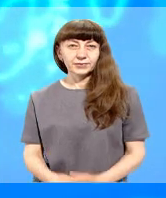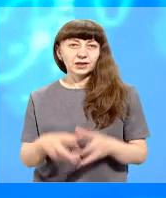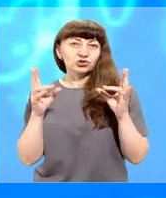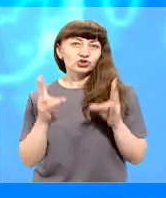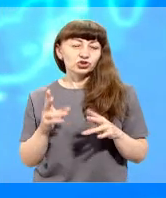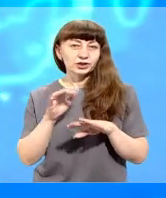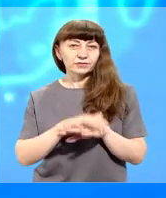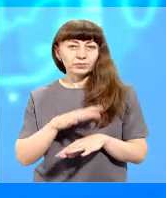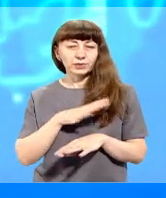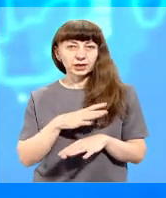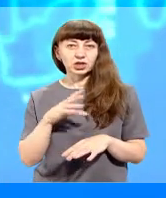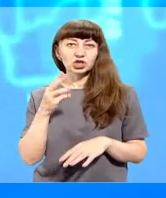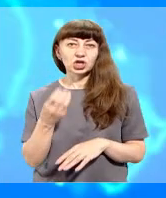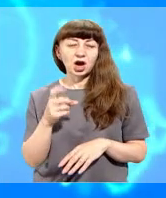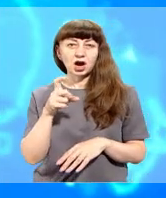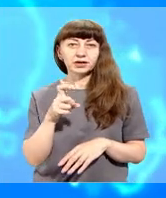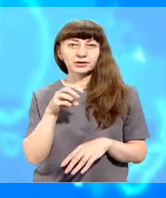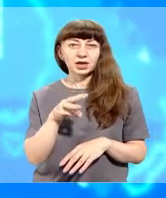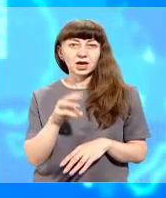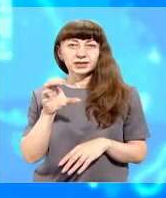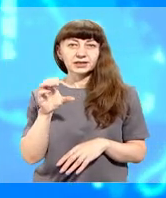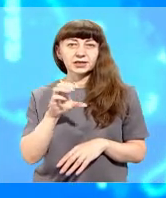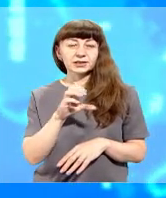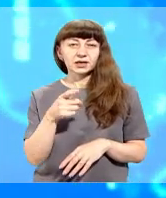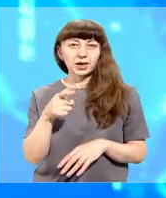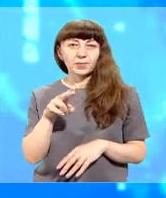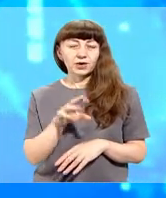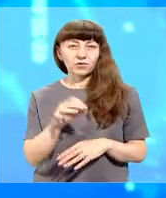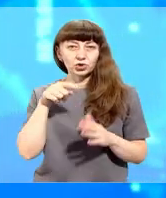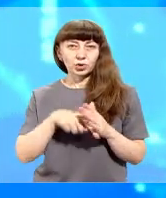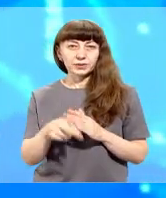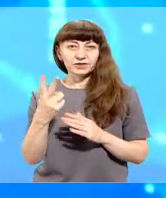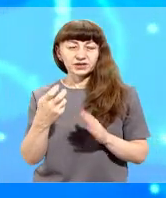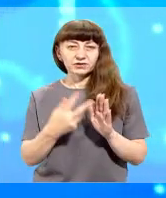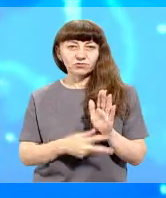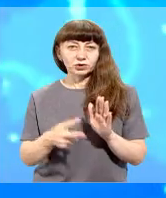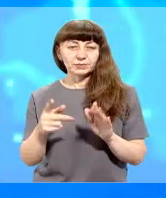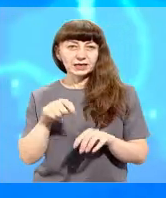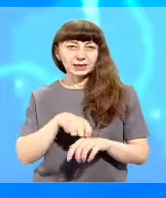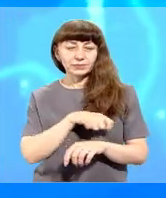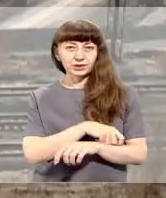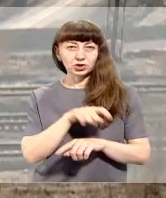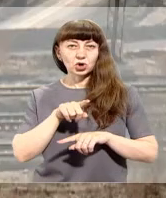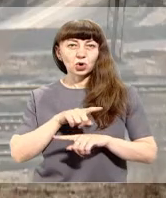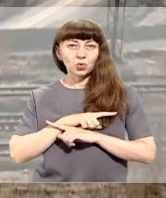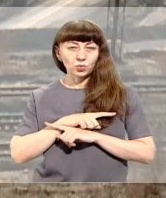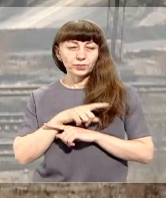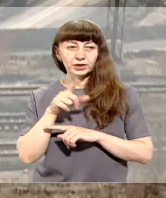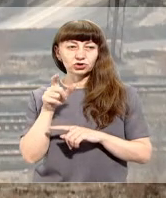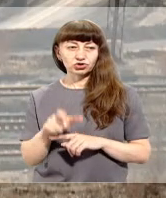Несчастный случай произошел на шахте ССГПО. При проведении работ на глубине 280 метров погиб проходчик.